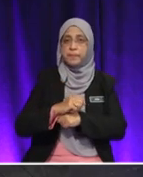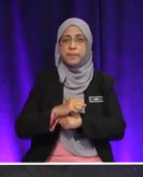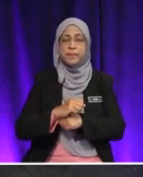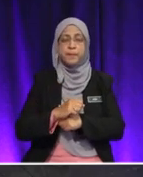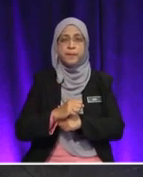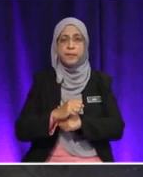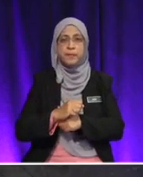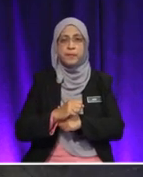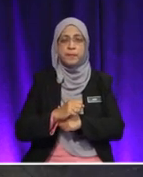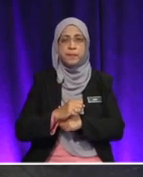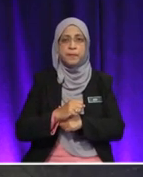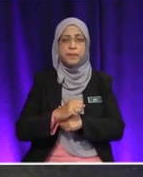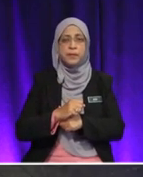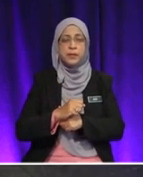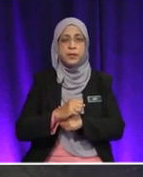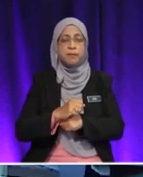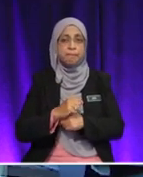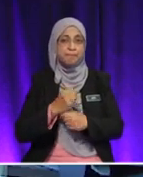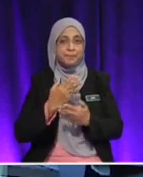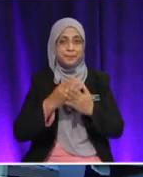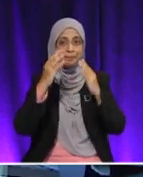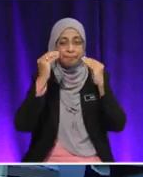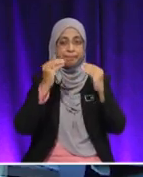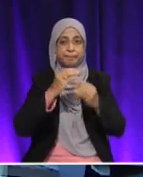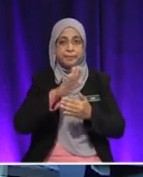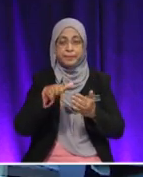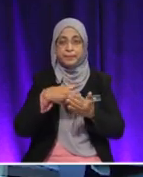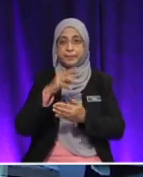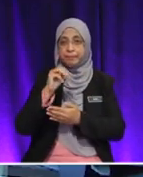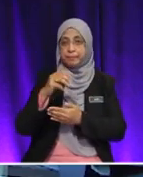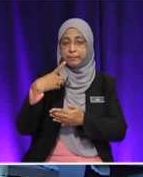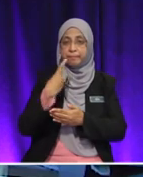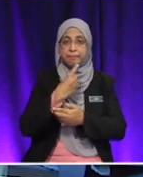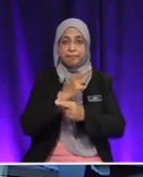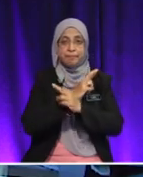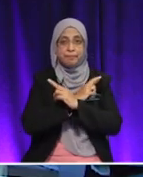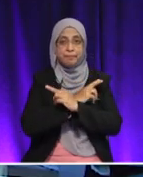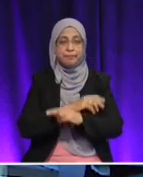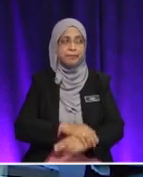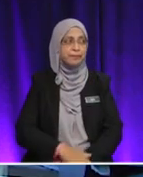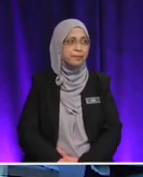yang tidak diterangkan itu saja ya baik kepada semua murid-murid kita kembali melihat